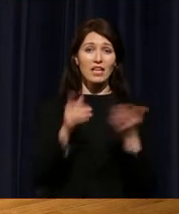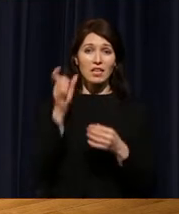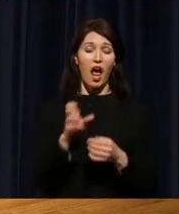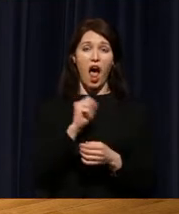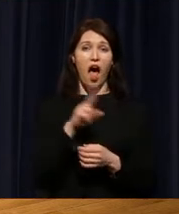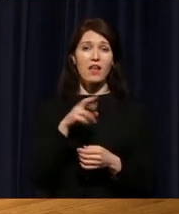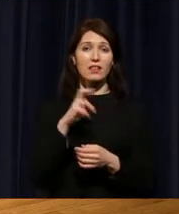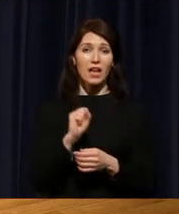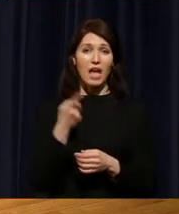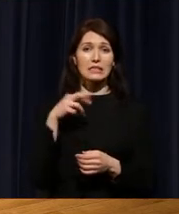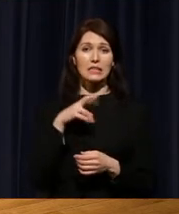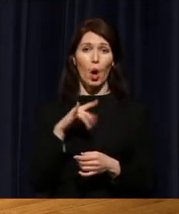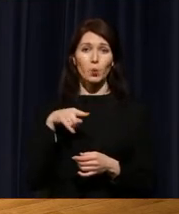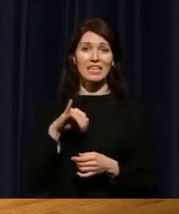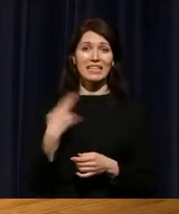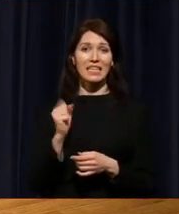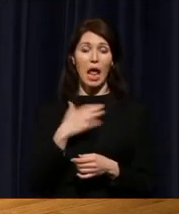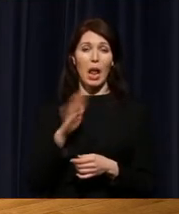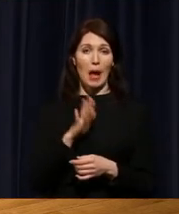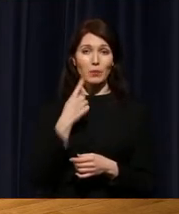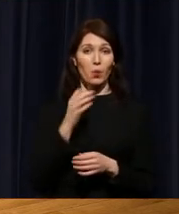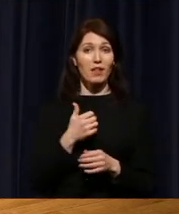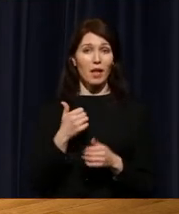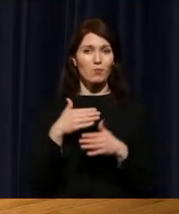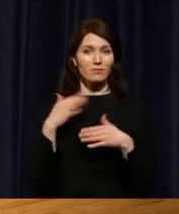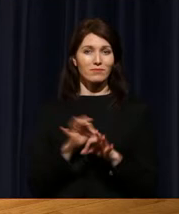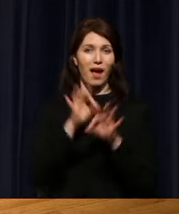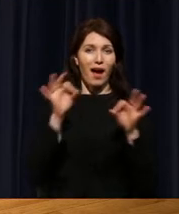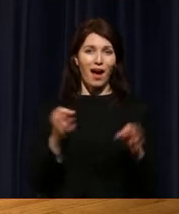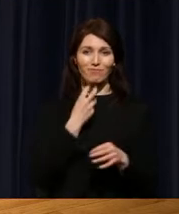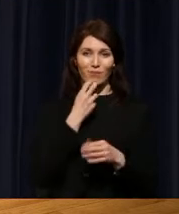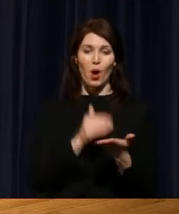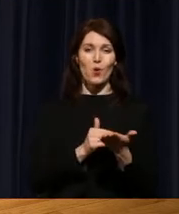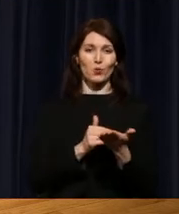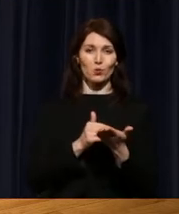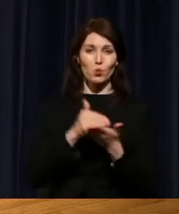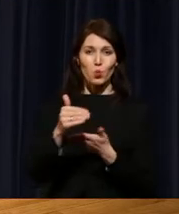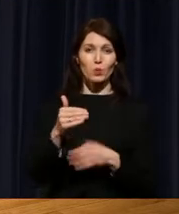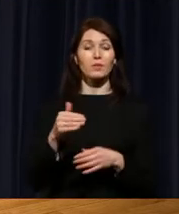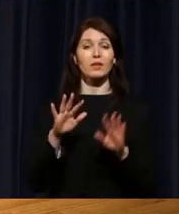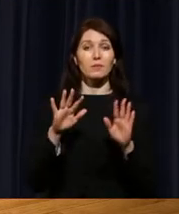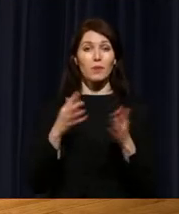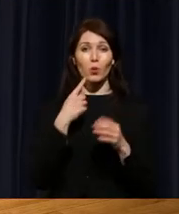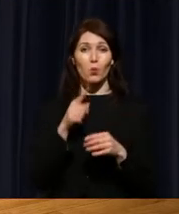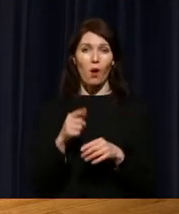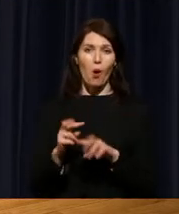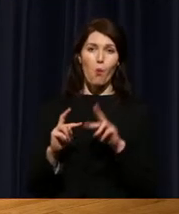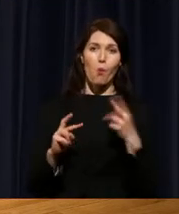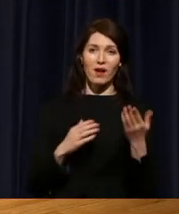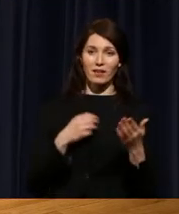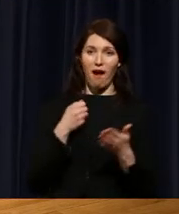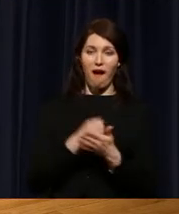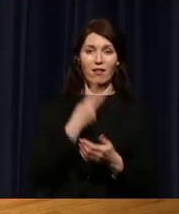Andra Strautiņa. Labdien! Es sākšu no šīs puses, turpinot savukārt no tā gala